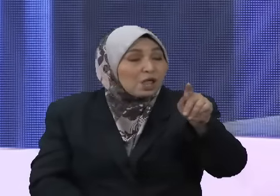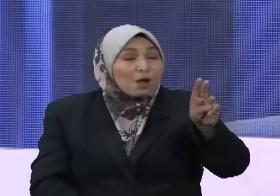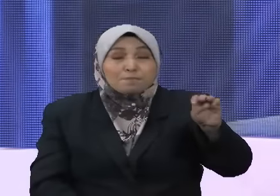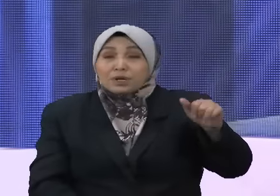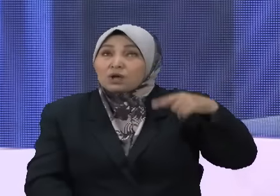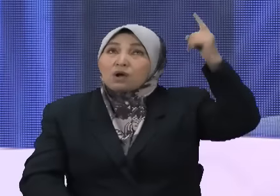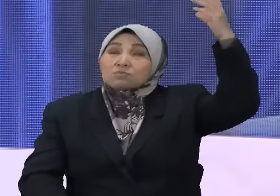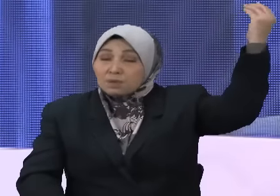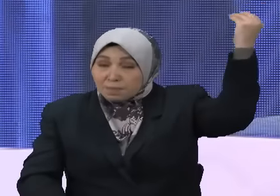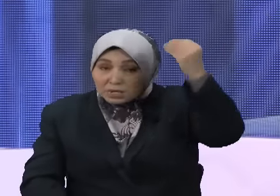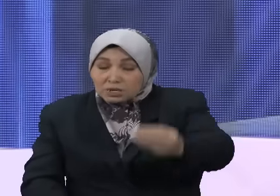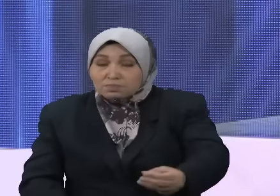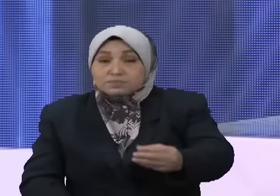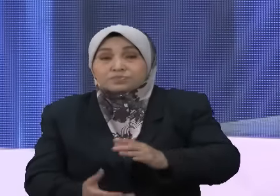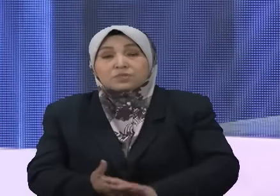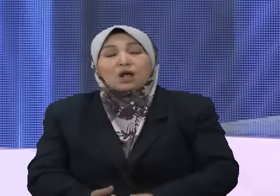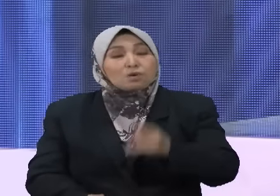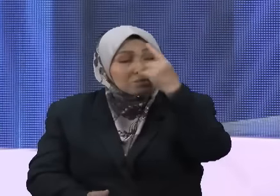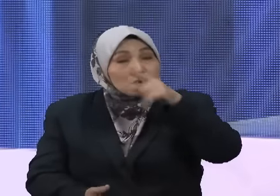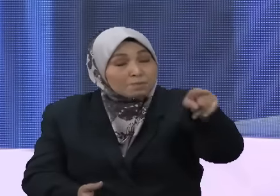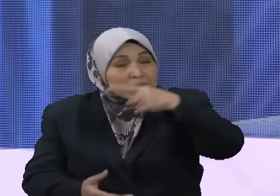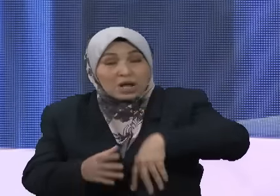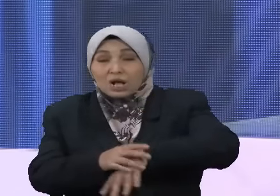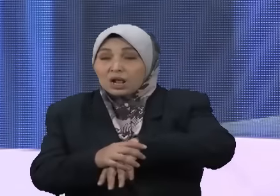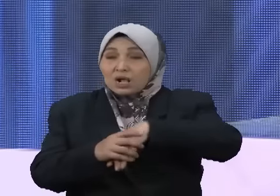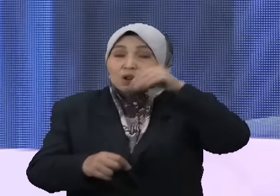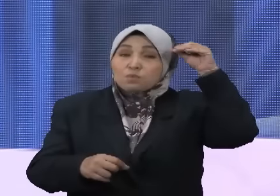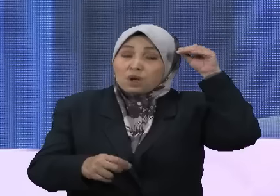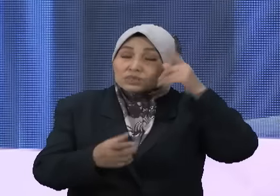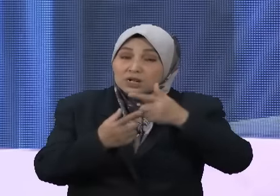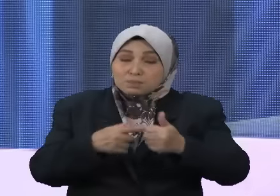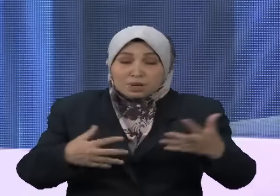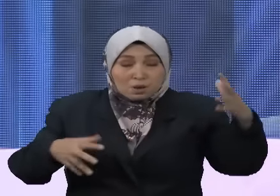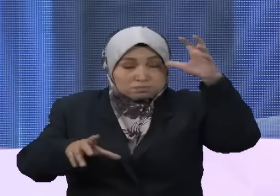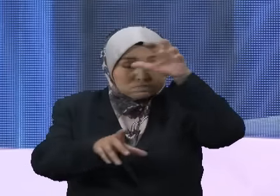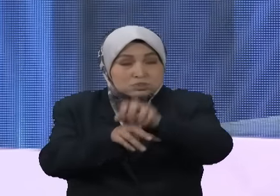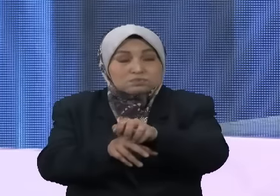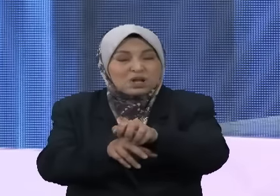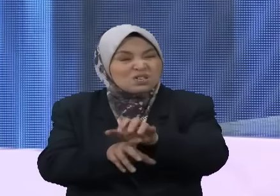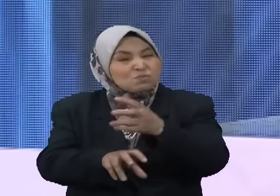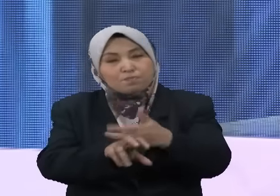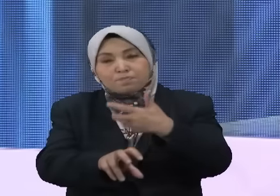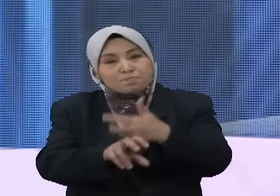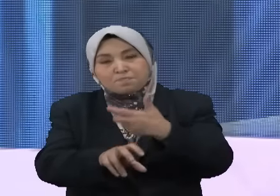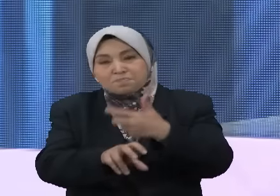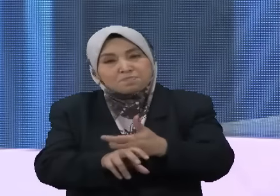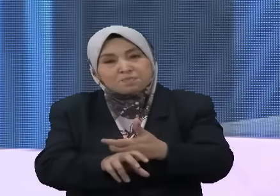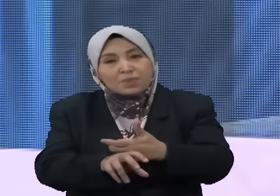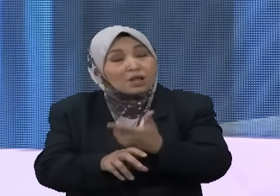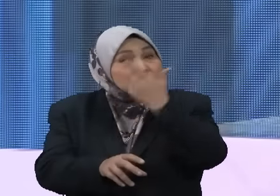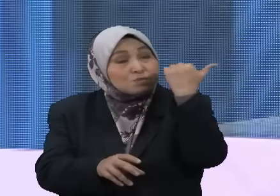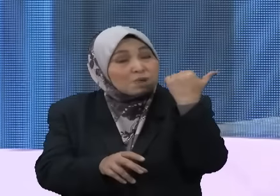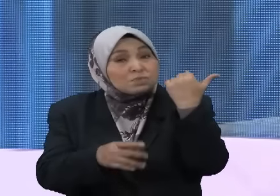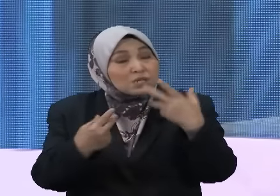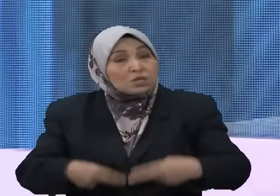waala kurniakan kepada mereka untuk mereka keluar daripada perangkap tersebut adalah sangat-sangat sukar Sebab mereka